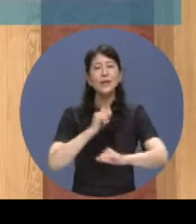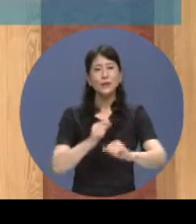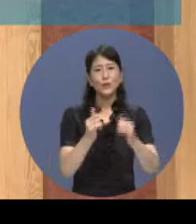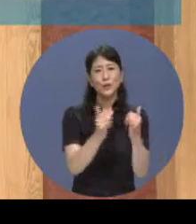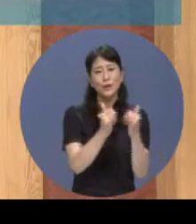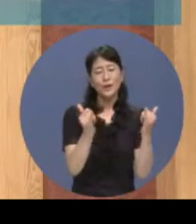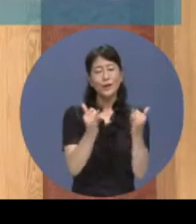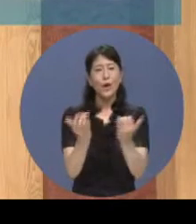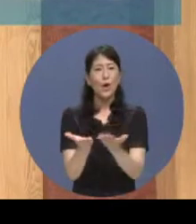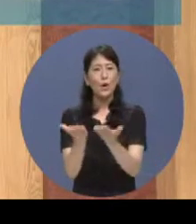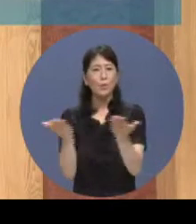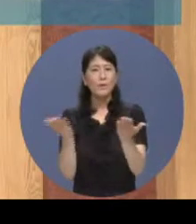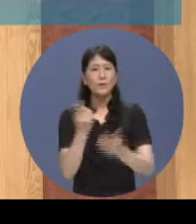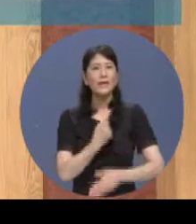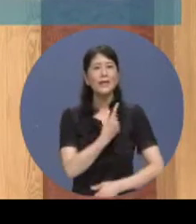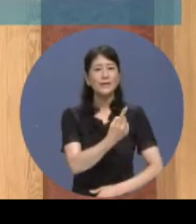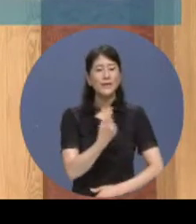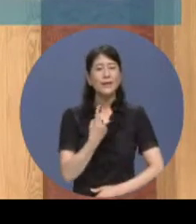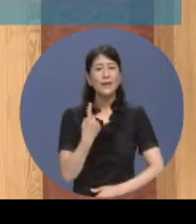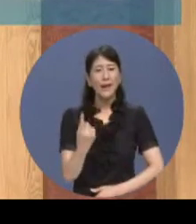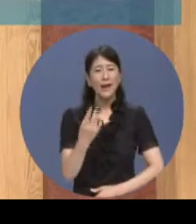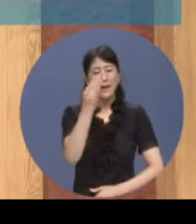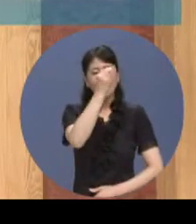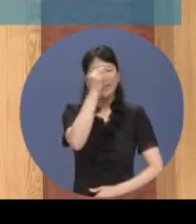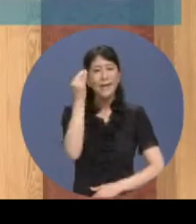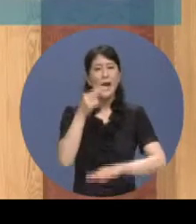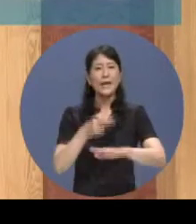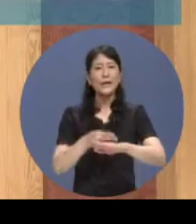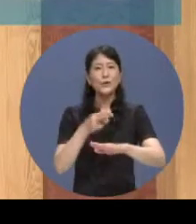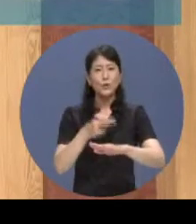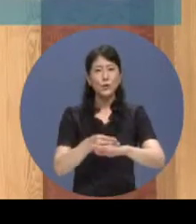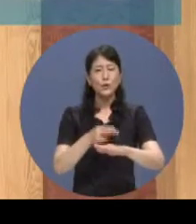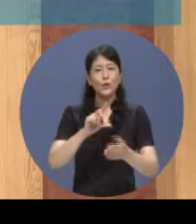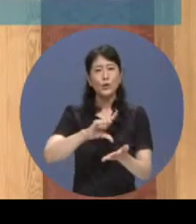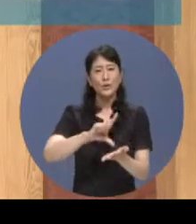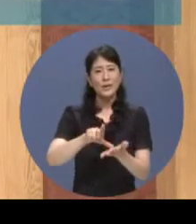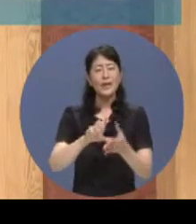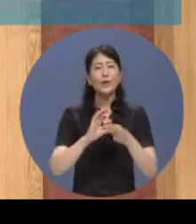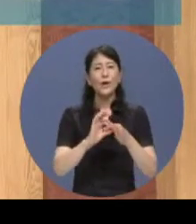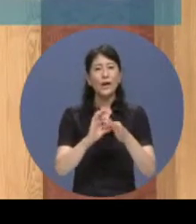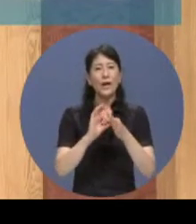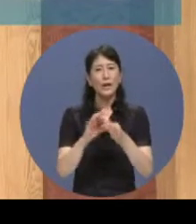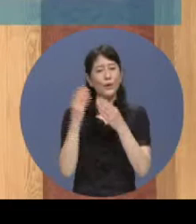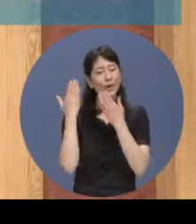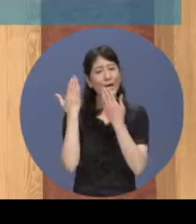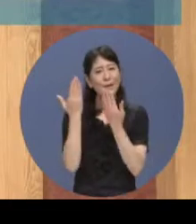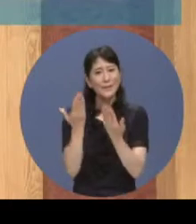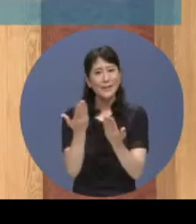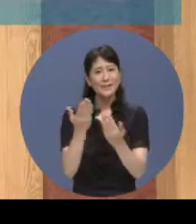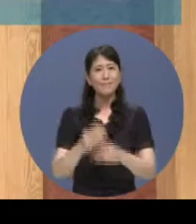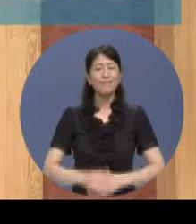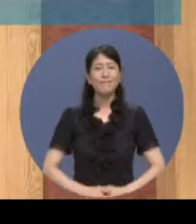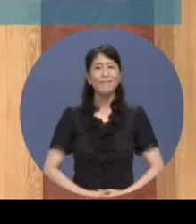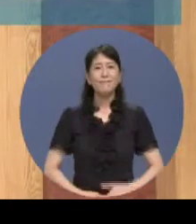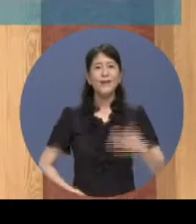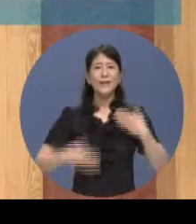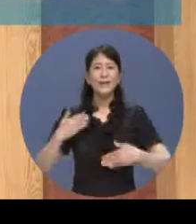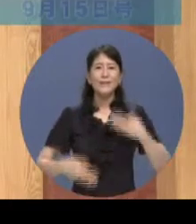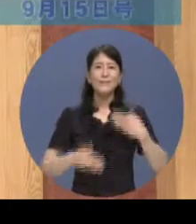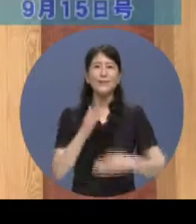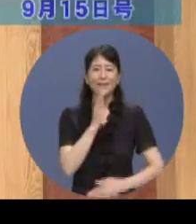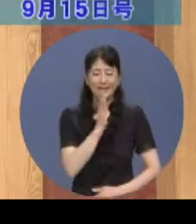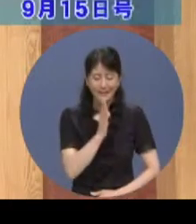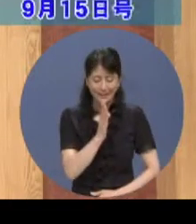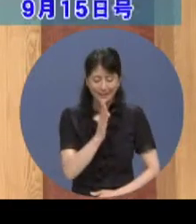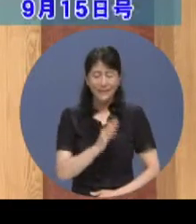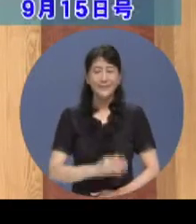されている人やお店を訪ね、知恵や技術、地域との関わりなどを伺います。どうぞお楽し